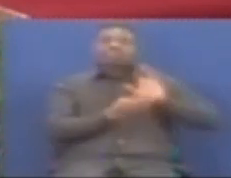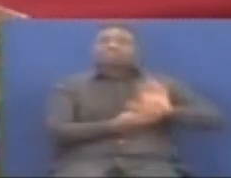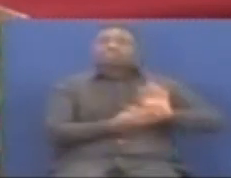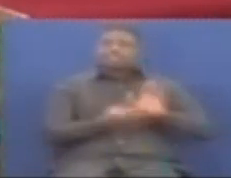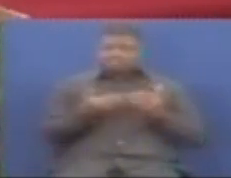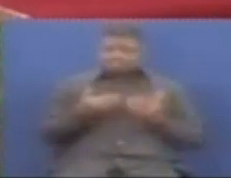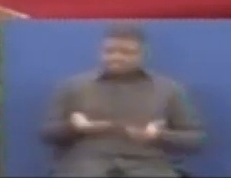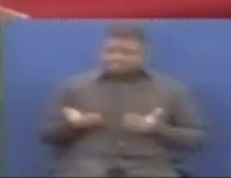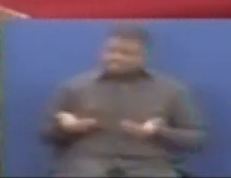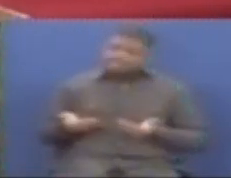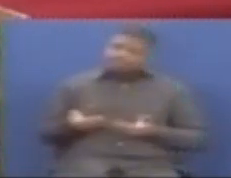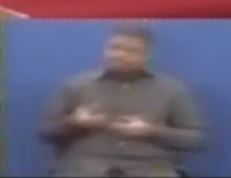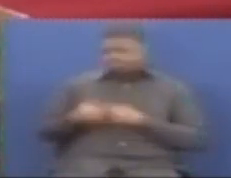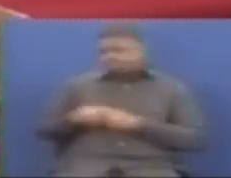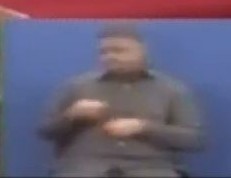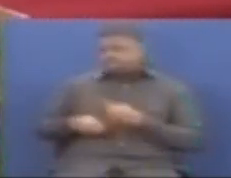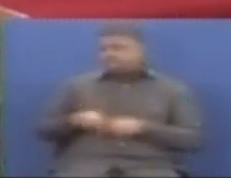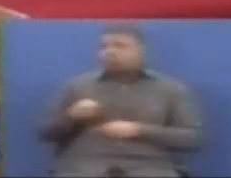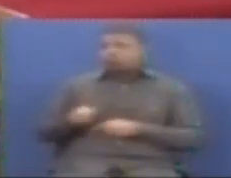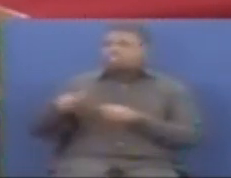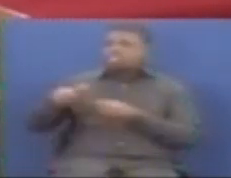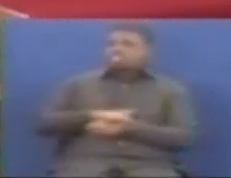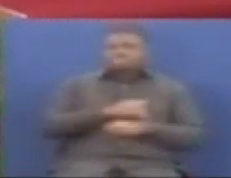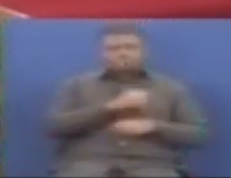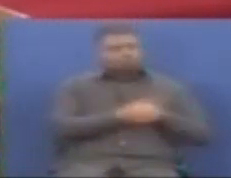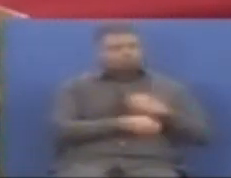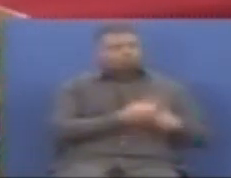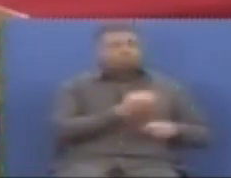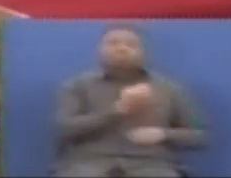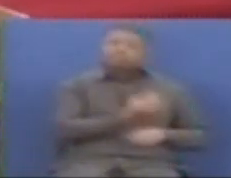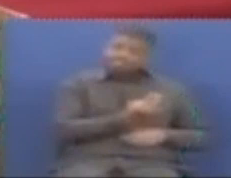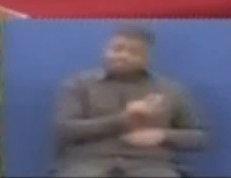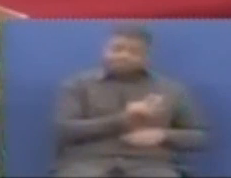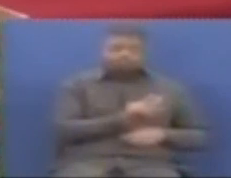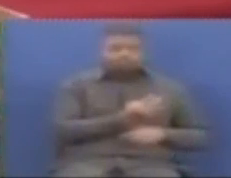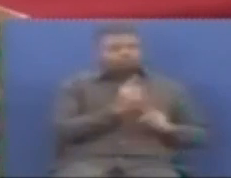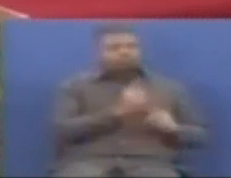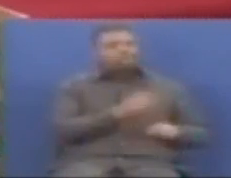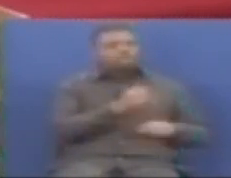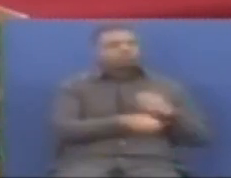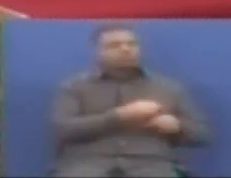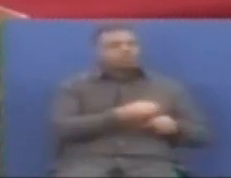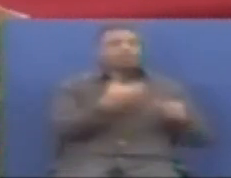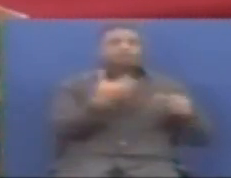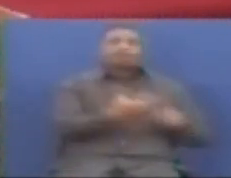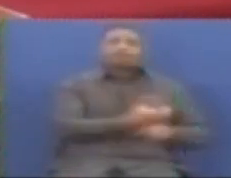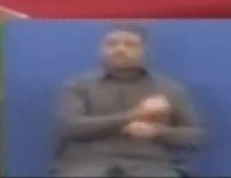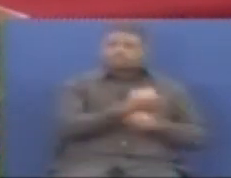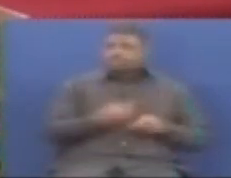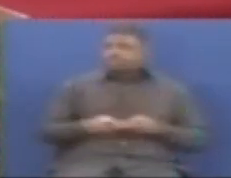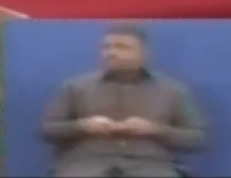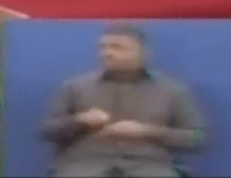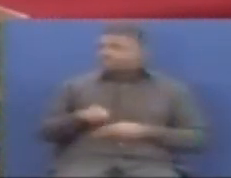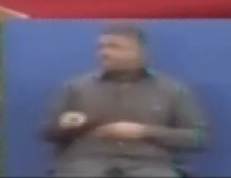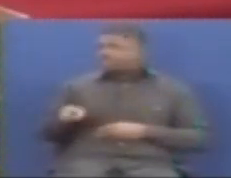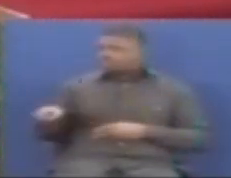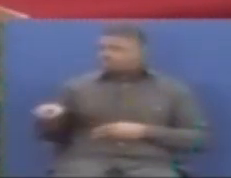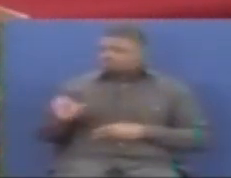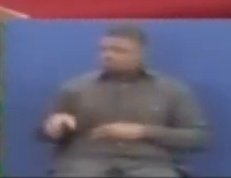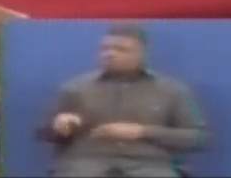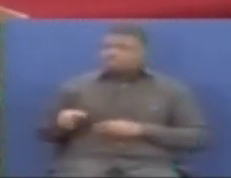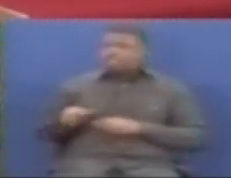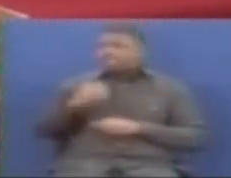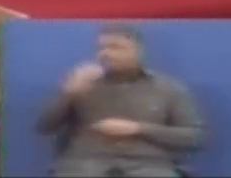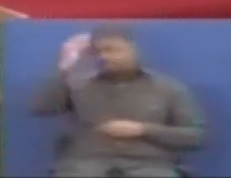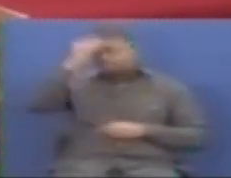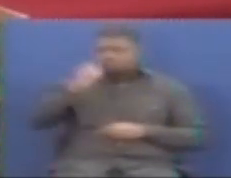sasa ita mradi wa uyazilizi awamu ya pili ambao upo hatua za kumpata wazabuni wa mkoa huu wa